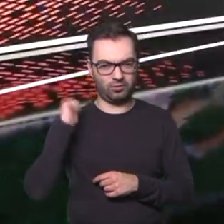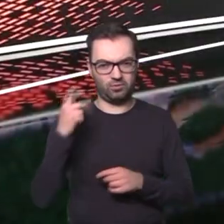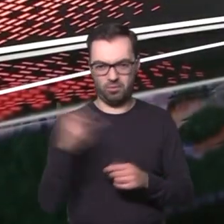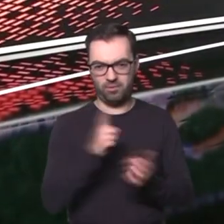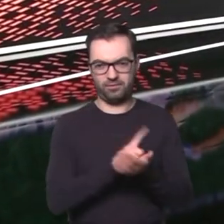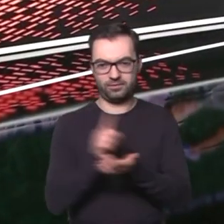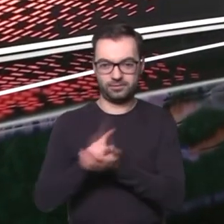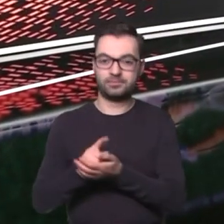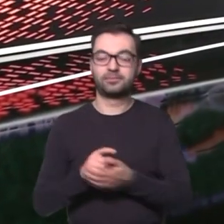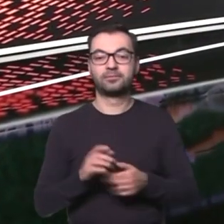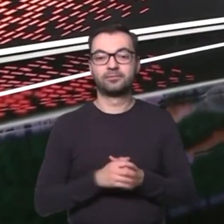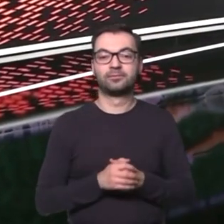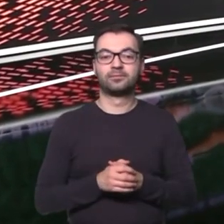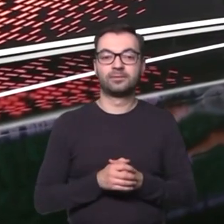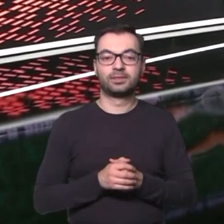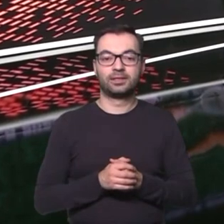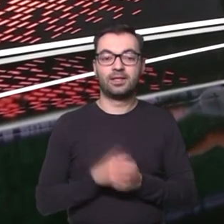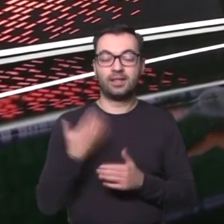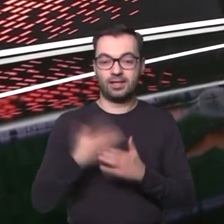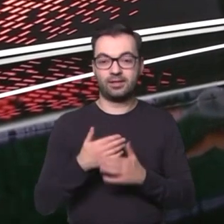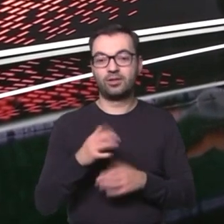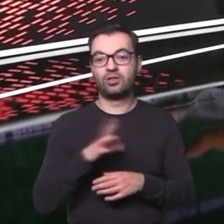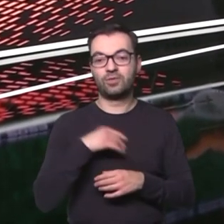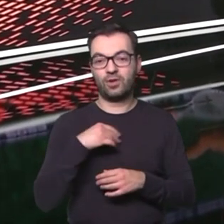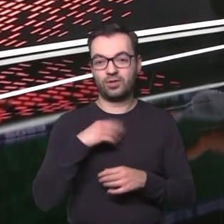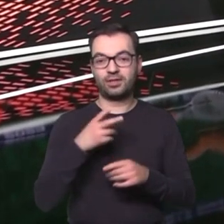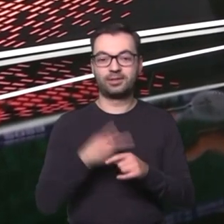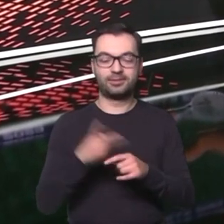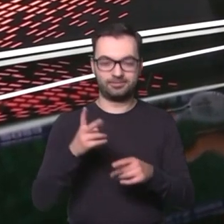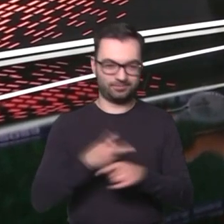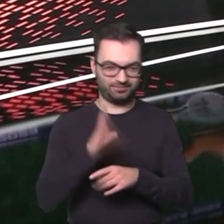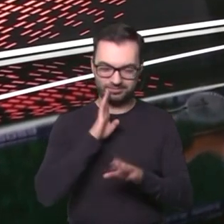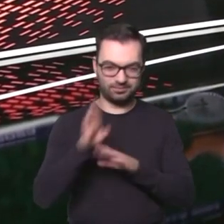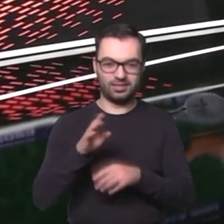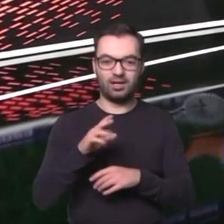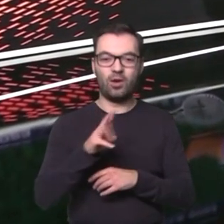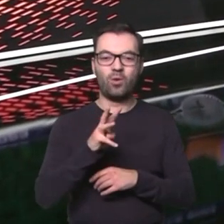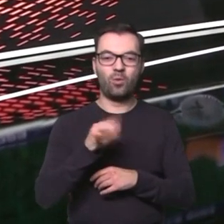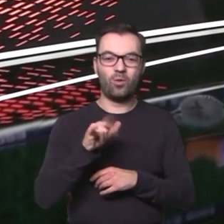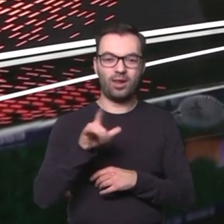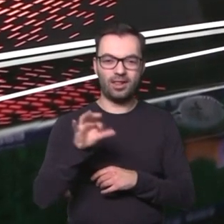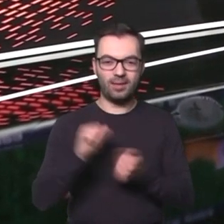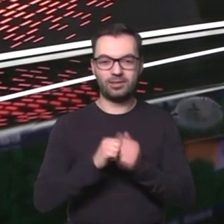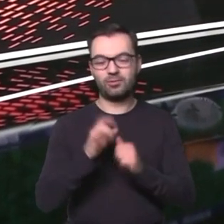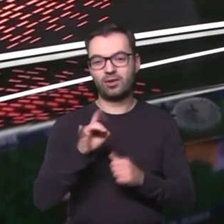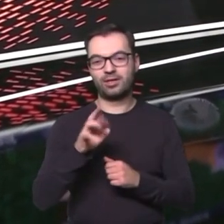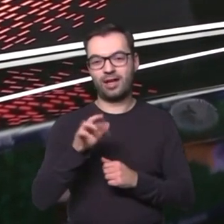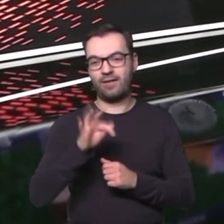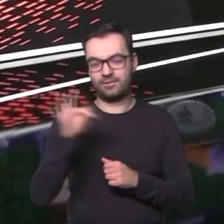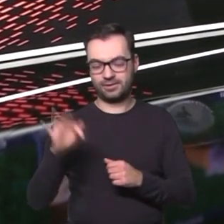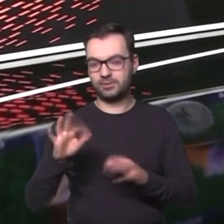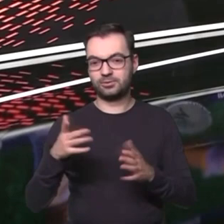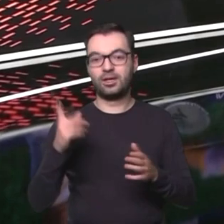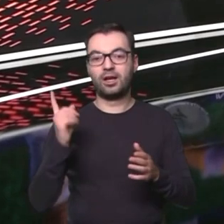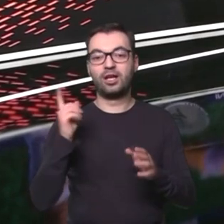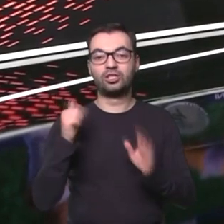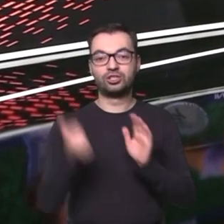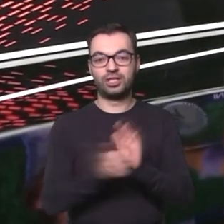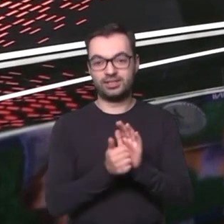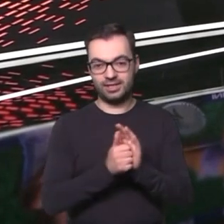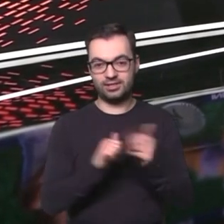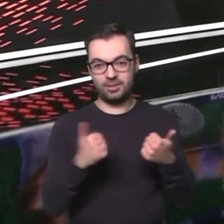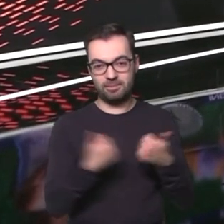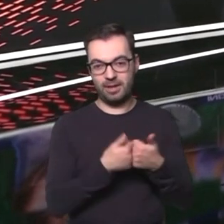to dołączyła do grona takich tenisistek jak Steffi Graf i siostry Williams, którym tylko to się udało, czyli wygrana 16 spotkań z